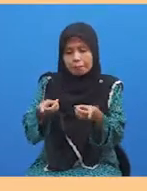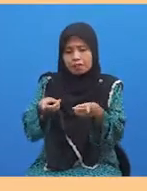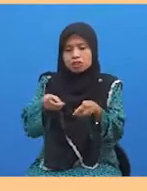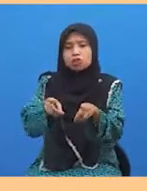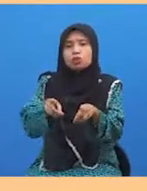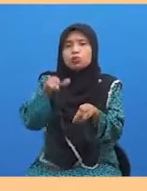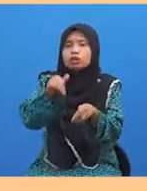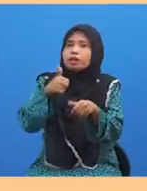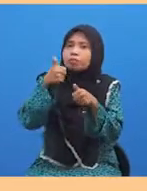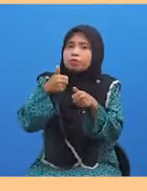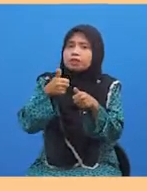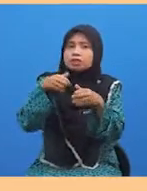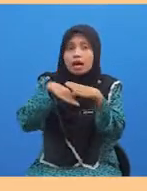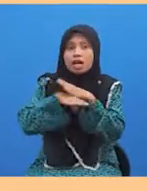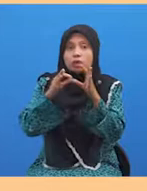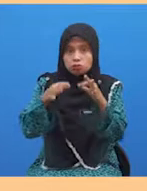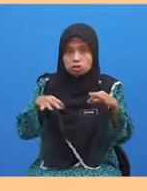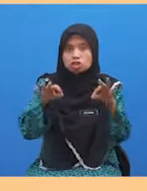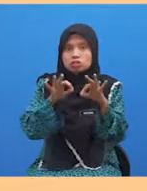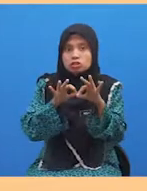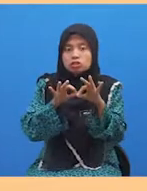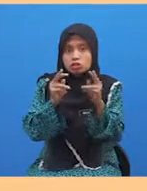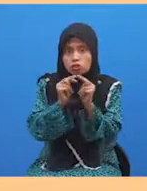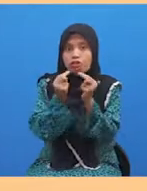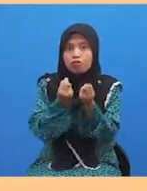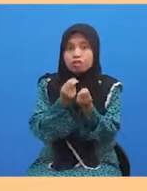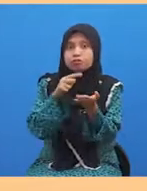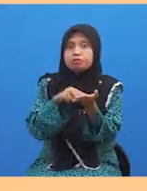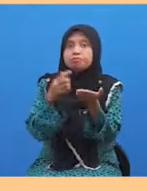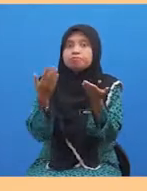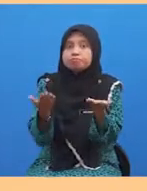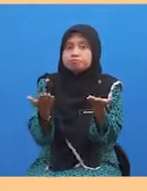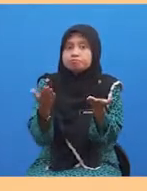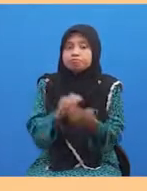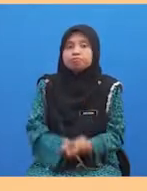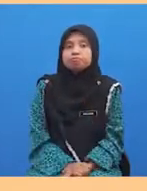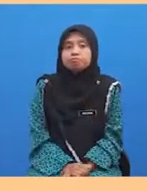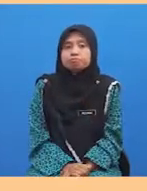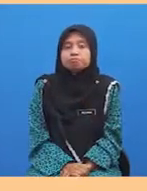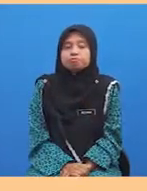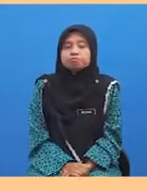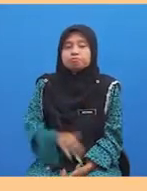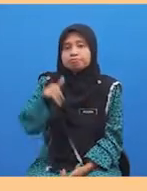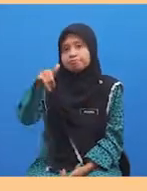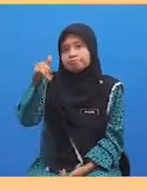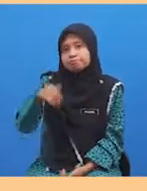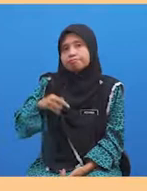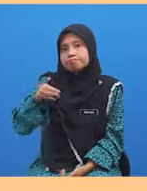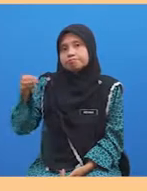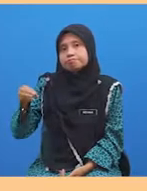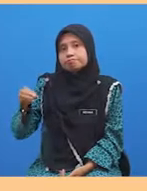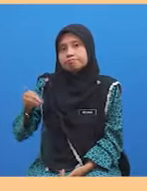peristiwa-peristiwa menarik yang terdapat dalam novel ini? Ya, murid-murid.